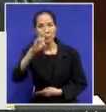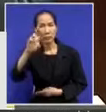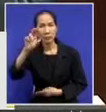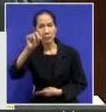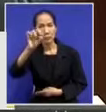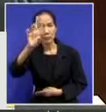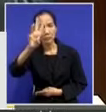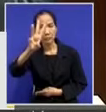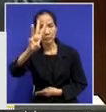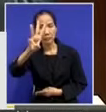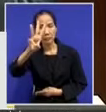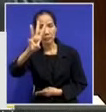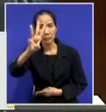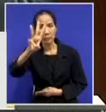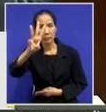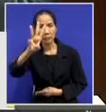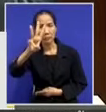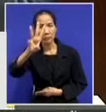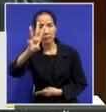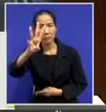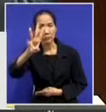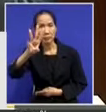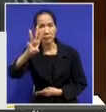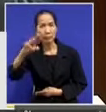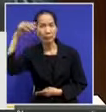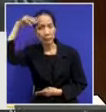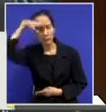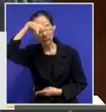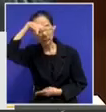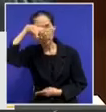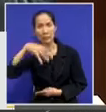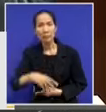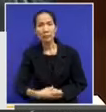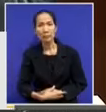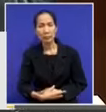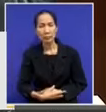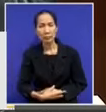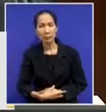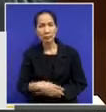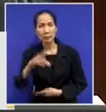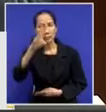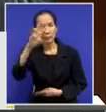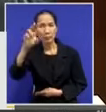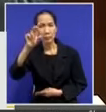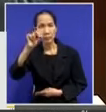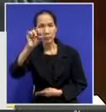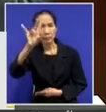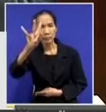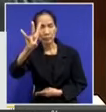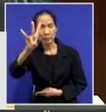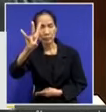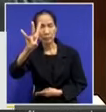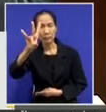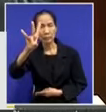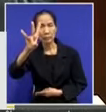636นายสุชาติพินโย นายธนาธรจึงรุ่งเรืองกิจครับ 637น